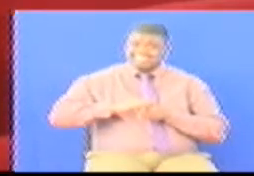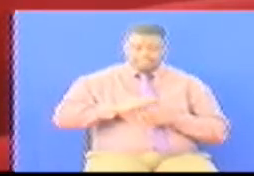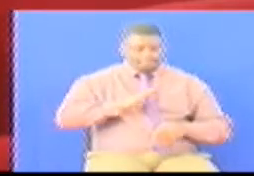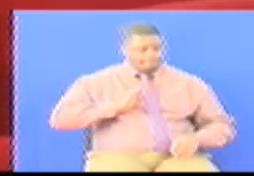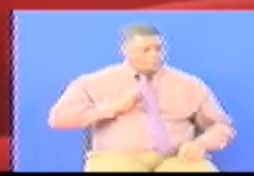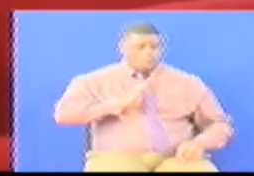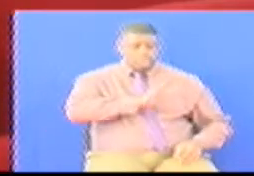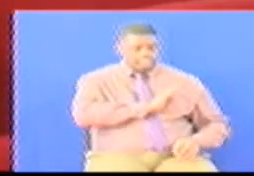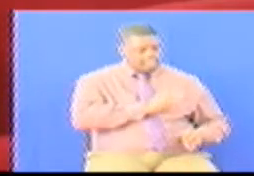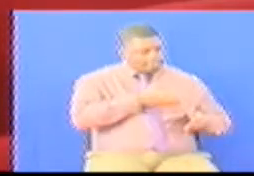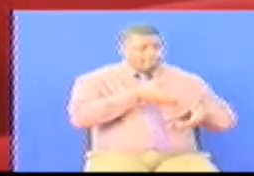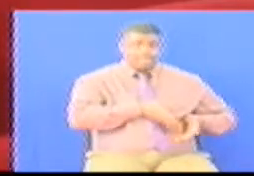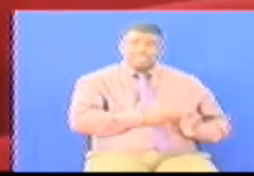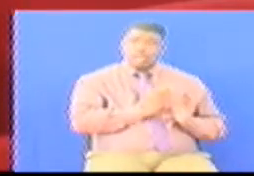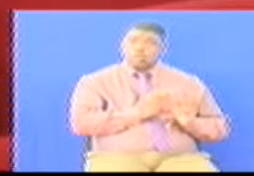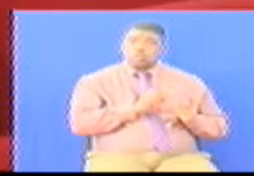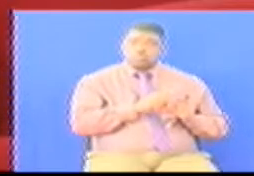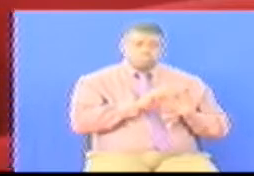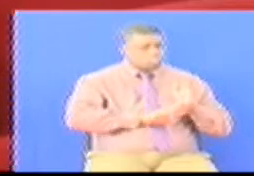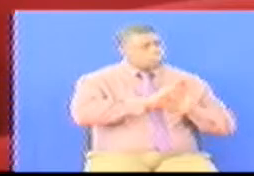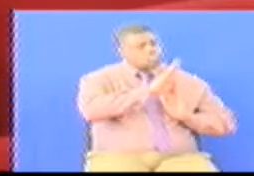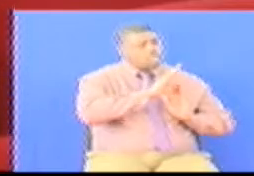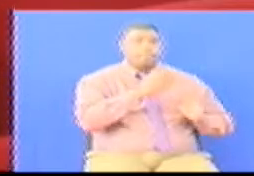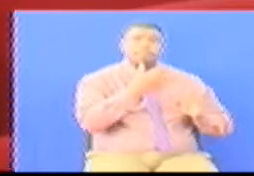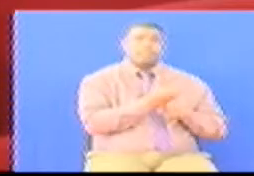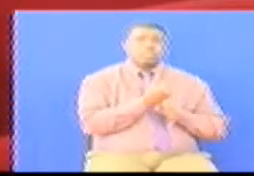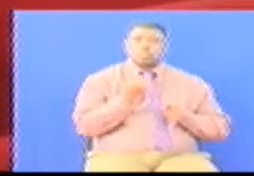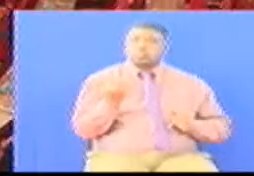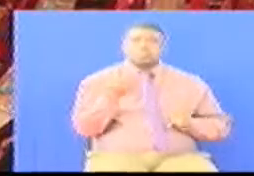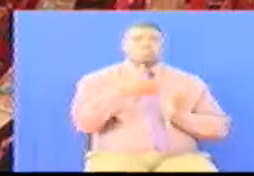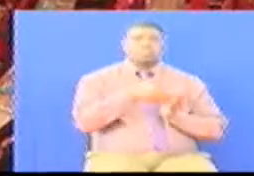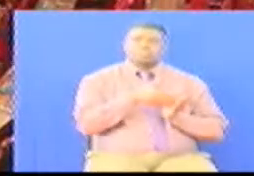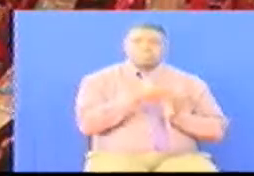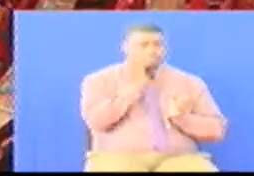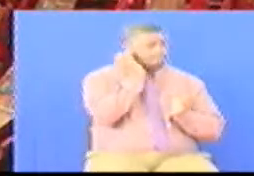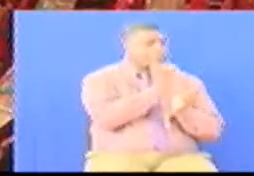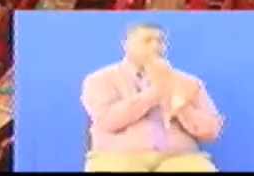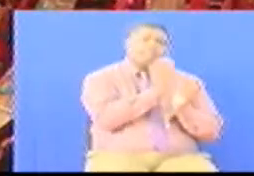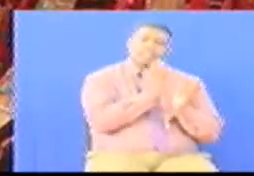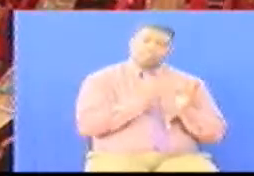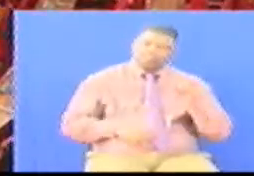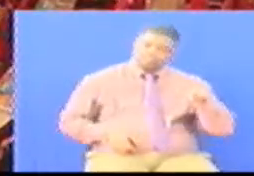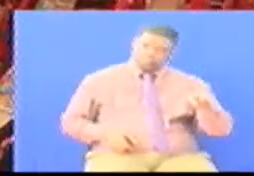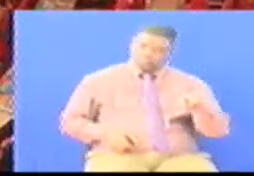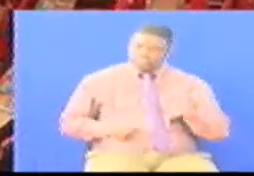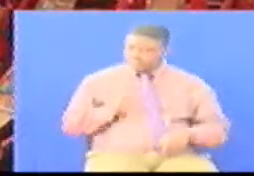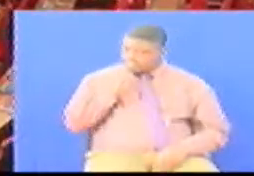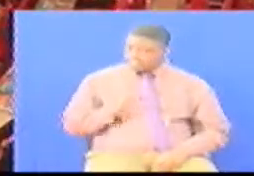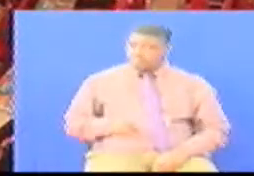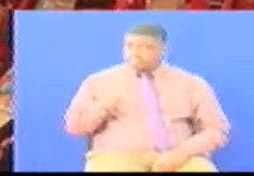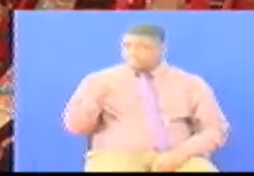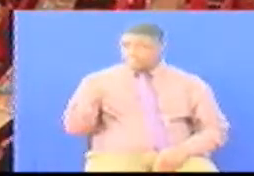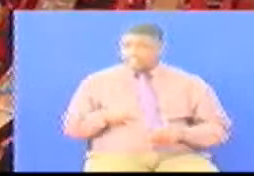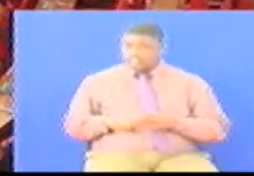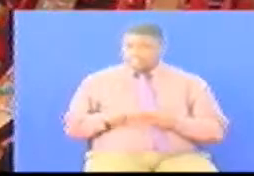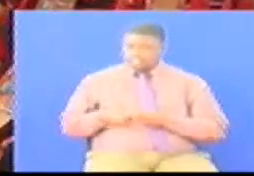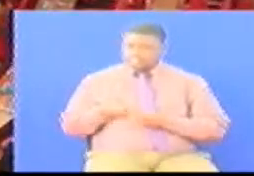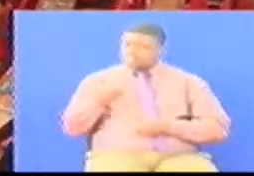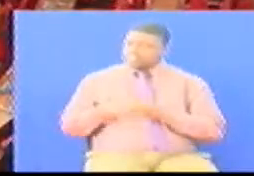matumizi ya bodi za mazao kuzidi mapato, hivyo kutofikia kwa malengo. Mheshimiwa Speaker, changamoto kubwa ambayo